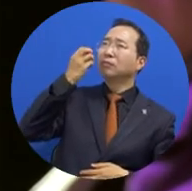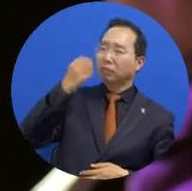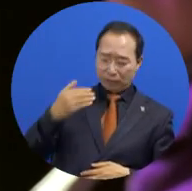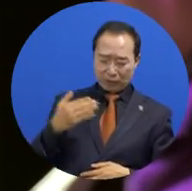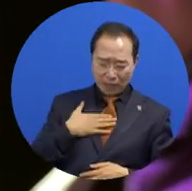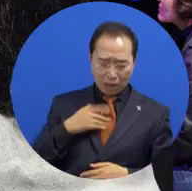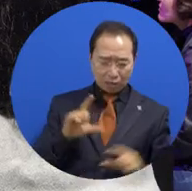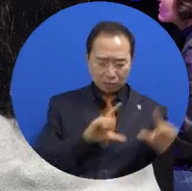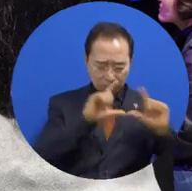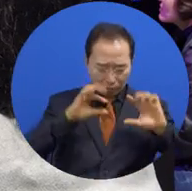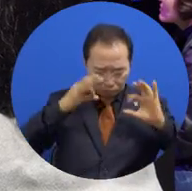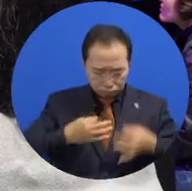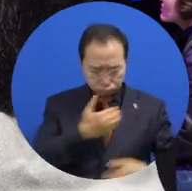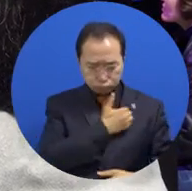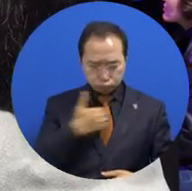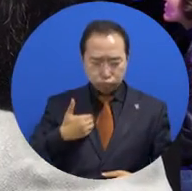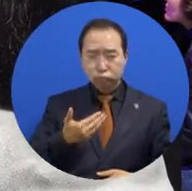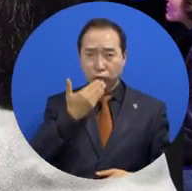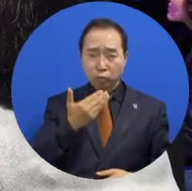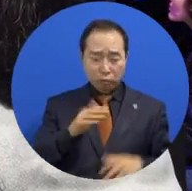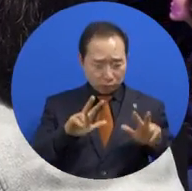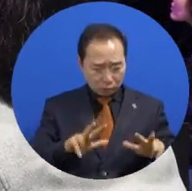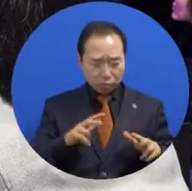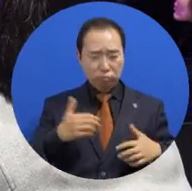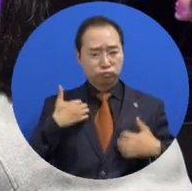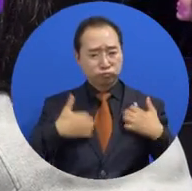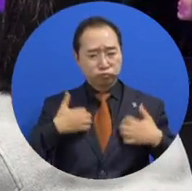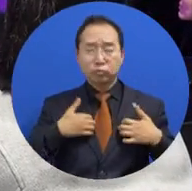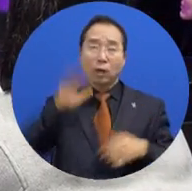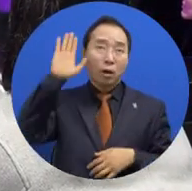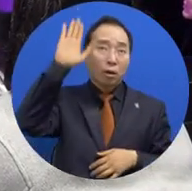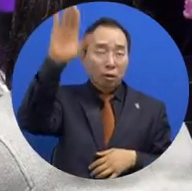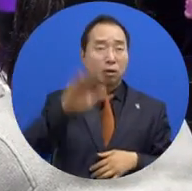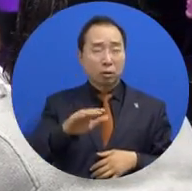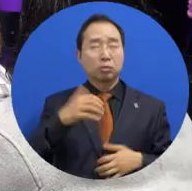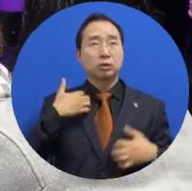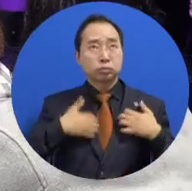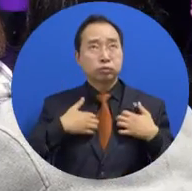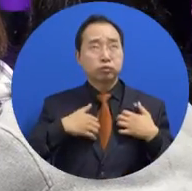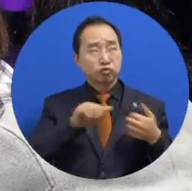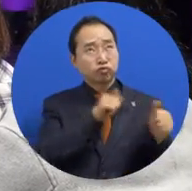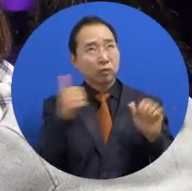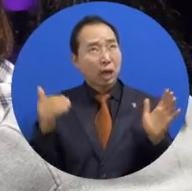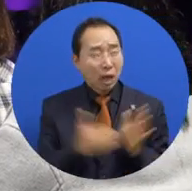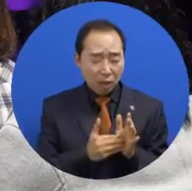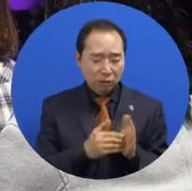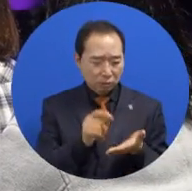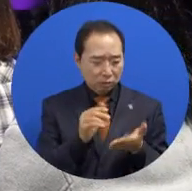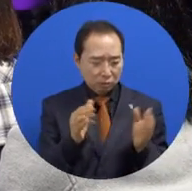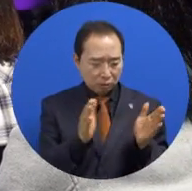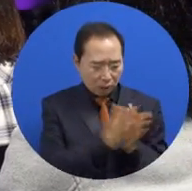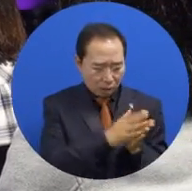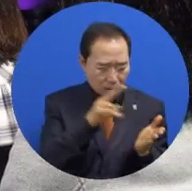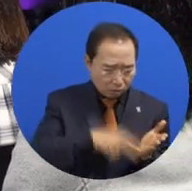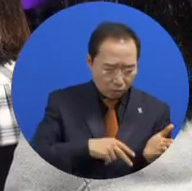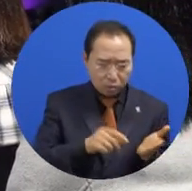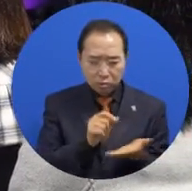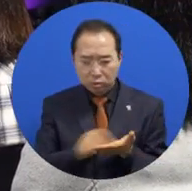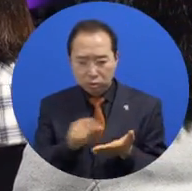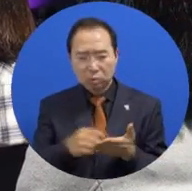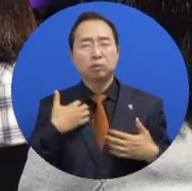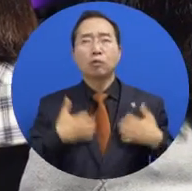삶이. 지금도 좋고 나중에도 죽을 때까지 이거 왜 다른 거 하고 싶지가